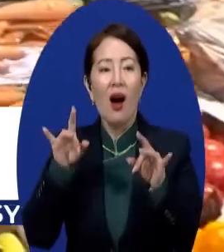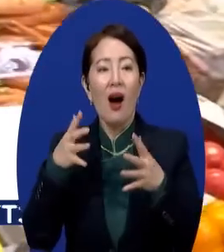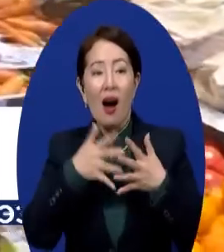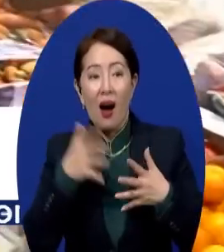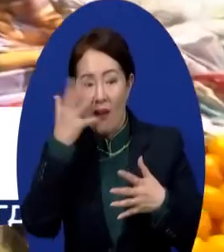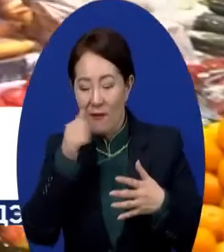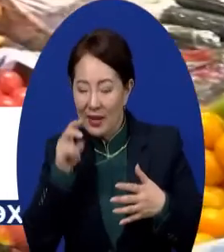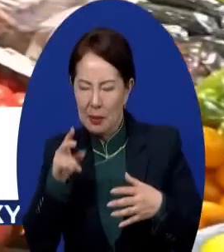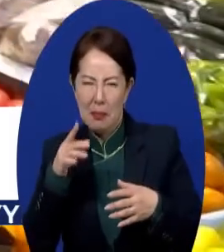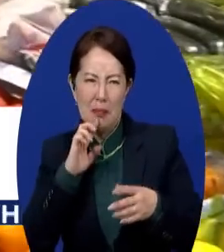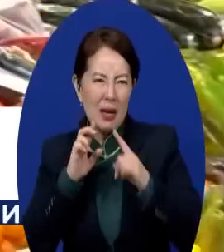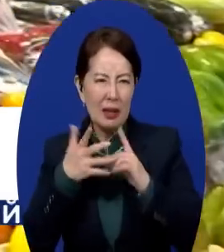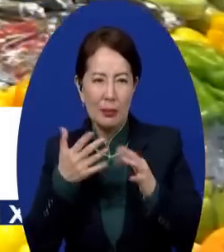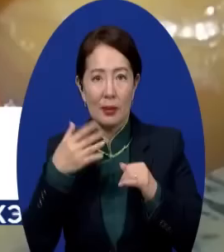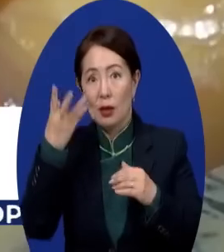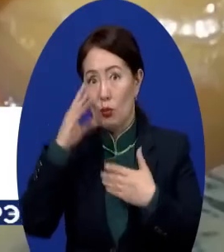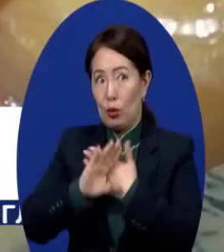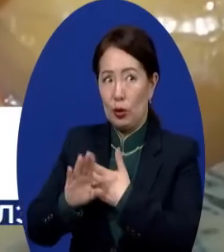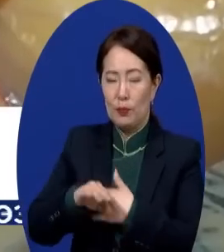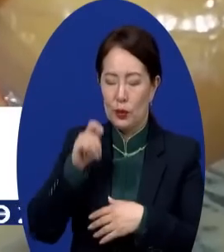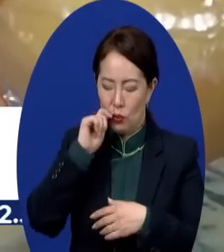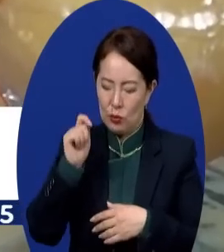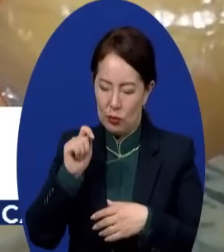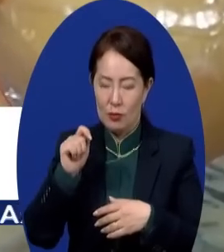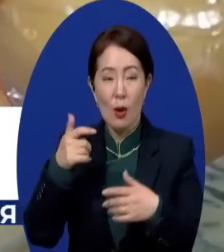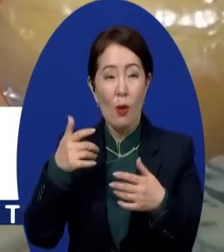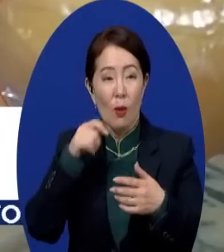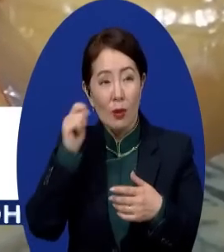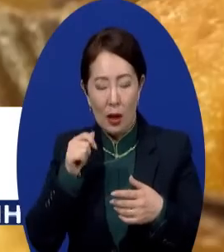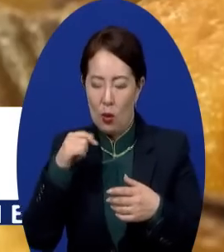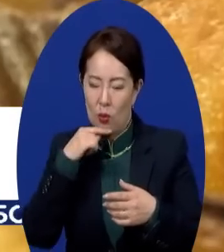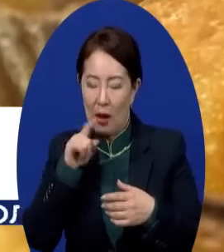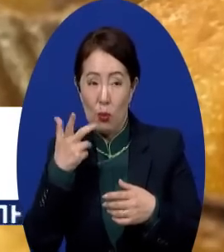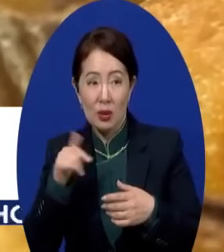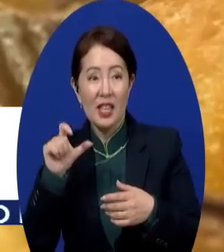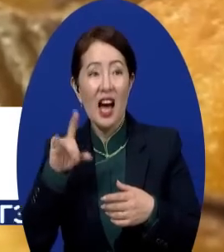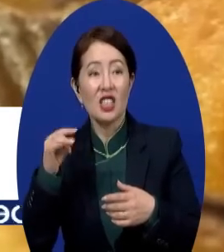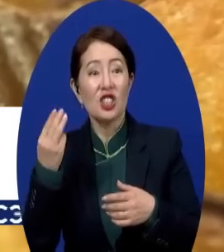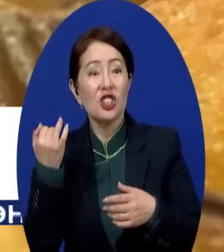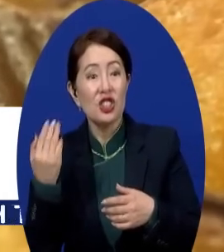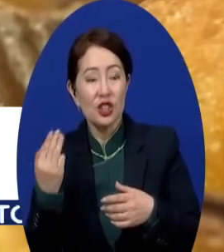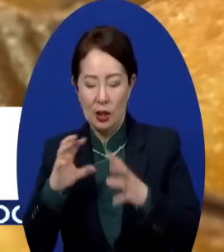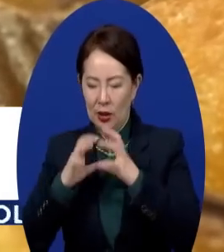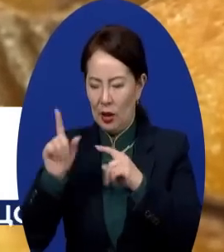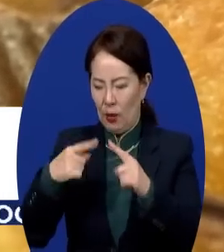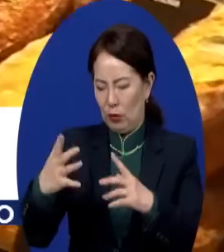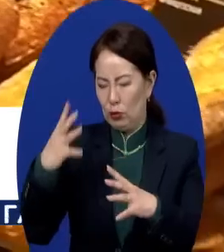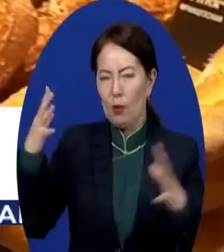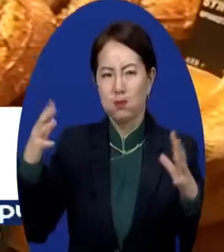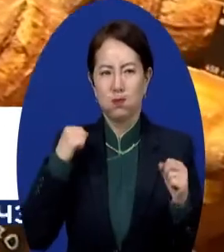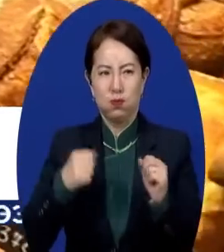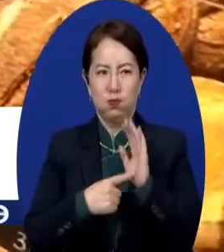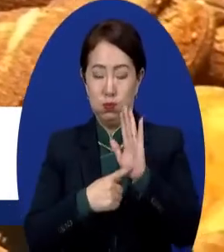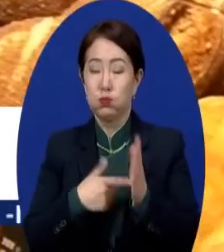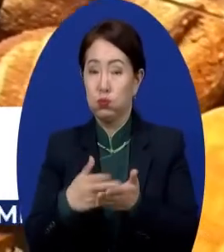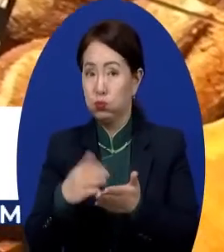олон улсын хүрээнд болгоомжилж байна. Украиний улаан буудай, эрдэнэ шиш болон бусад үр тарианы дэлхийн хамгийн том экспортлогч улс